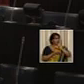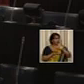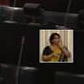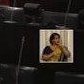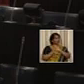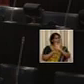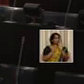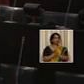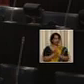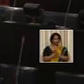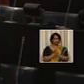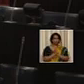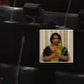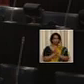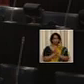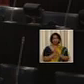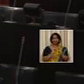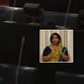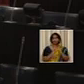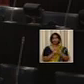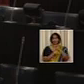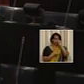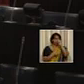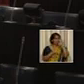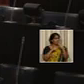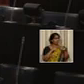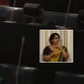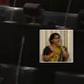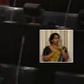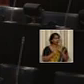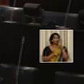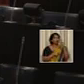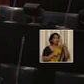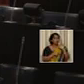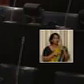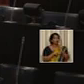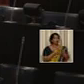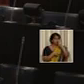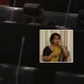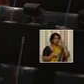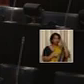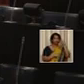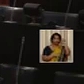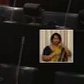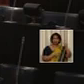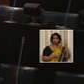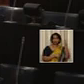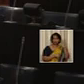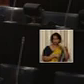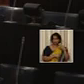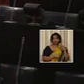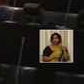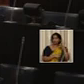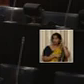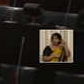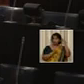सियलुदेनाट अदालय इतकोट ऐ मेक क्वेट रटगेन वितरा कतावेन एतमाय क्वेट रटे नियोजित कीप दिन किन्नवा